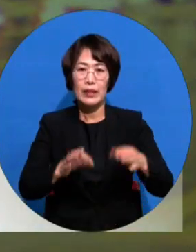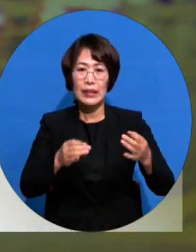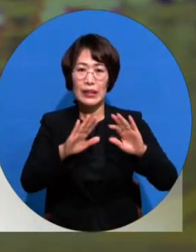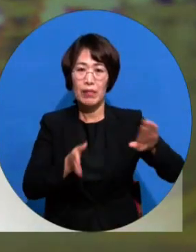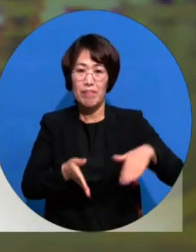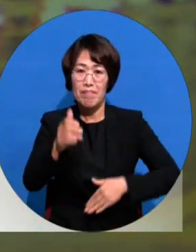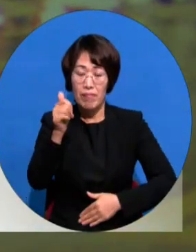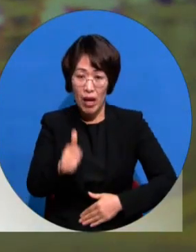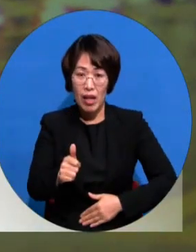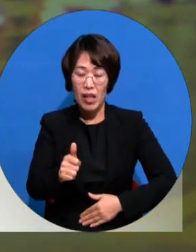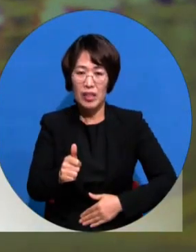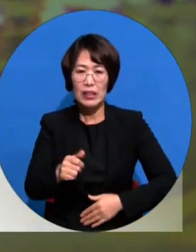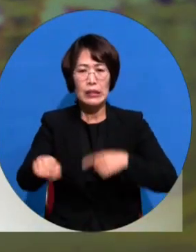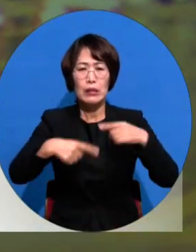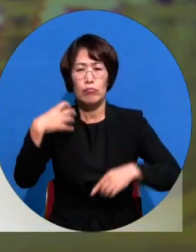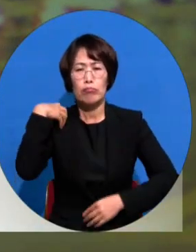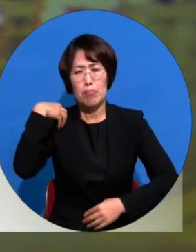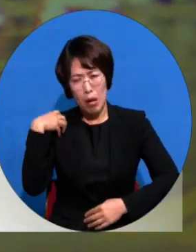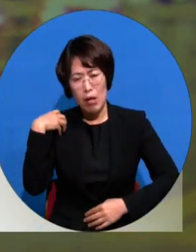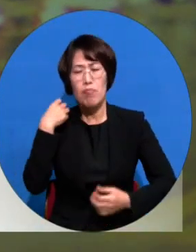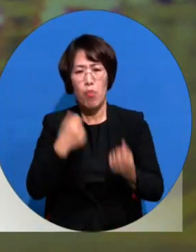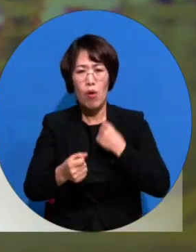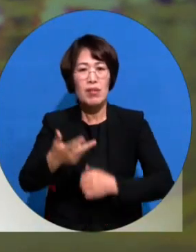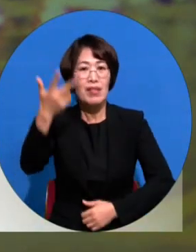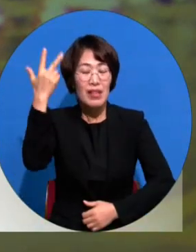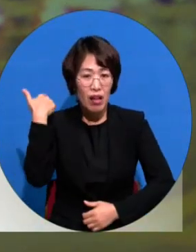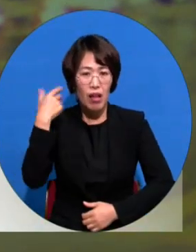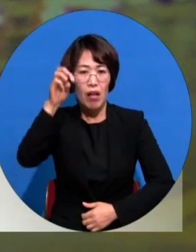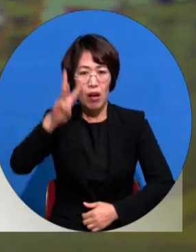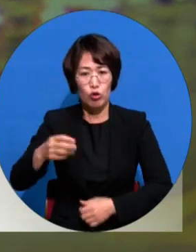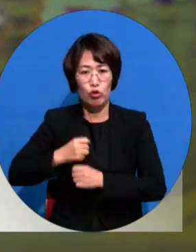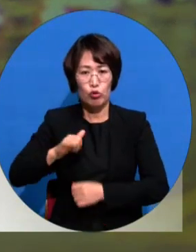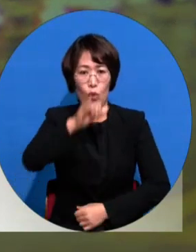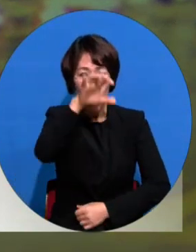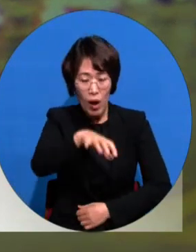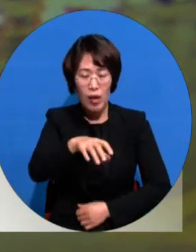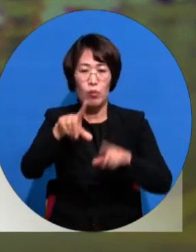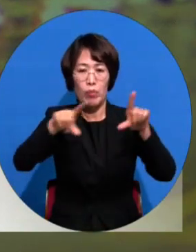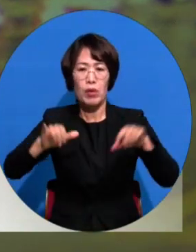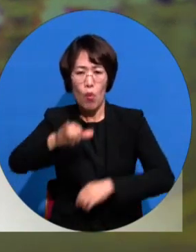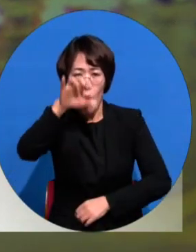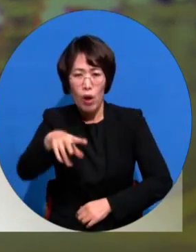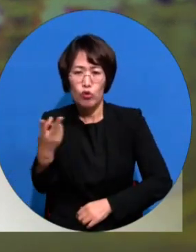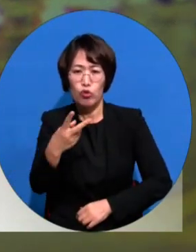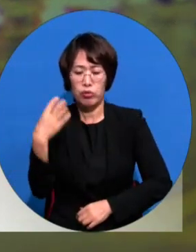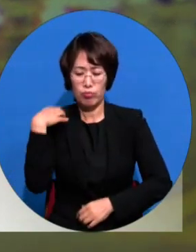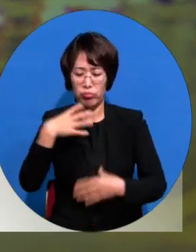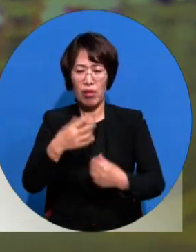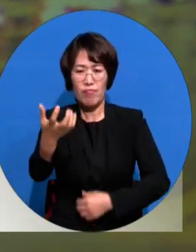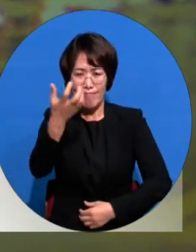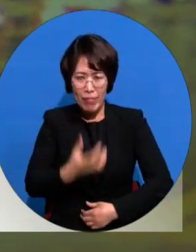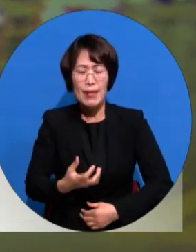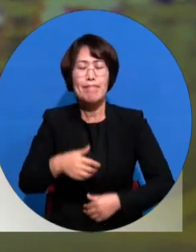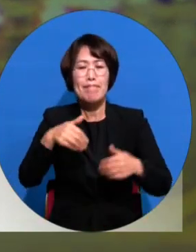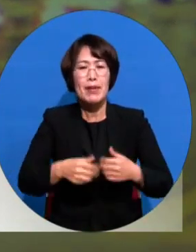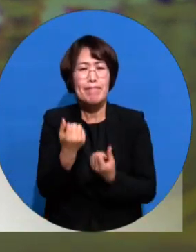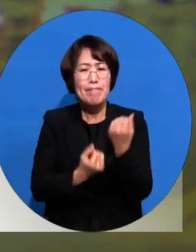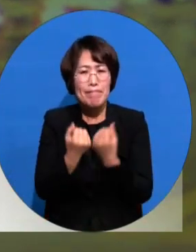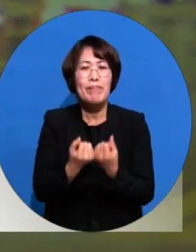김영록 전남지사는 정치적 부담을 감수하고 지난주에 광주 군공항과 민간공항의 무한 이전 필요성을